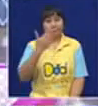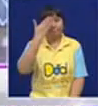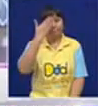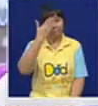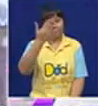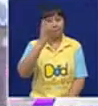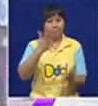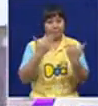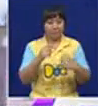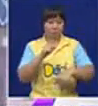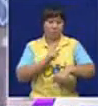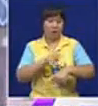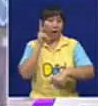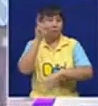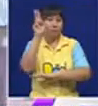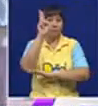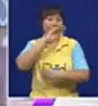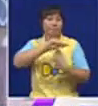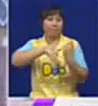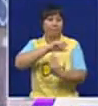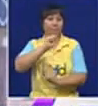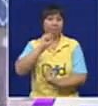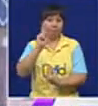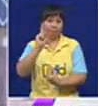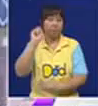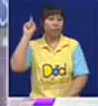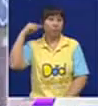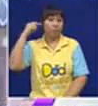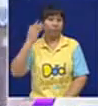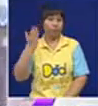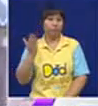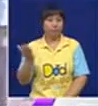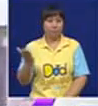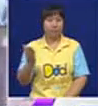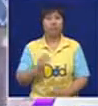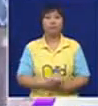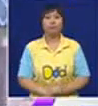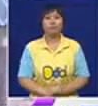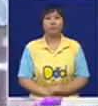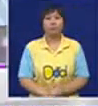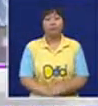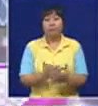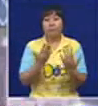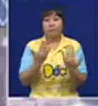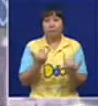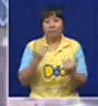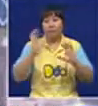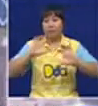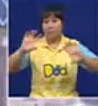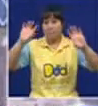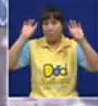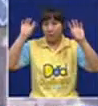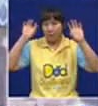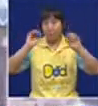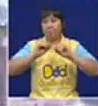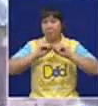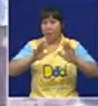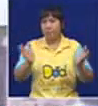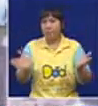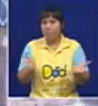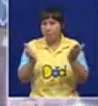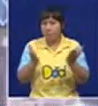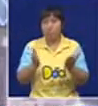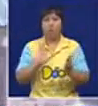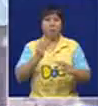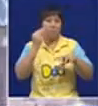วัสดีค่ะคุณผู้ชมคะได้เวลาของข่าวเที่ยงเศรษฐกิจแล้วนะคะกับดิฉันจินตนาทิพยรัตน์กุลค่ะหลังจากที่รัฐบาลออกมาตรการกระตุ้นภาคอสังห